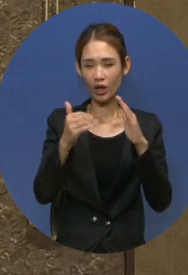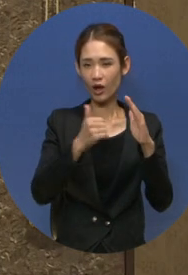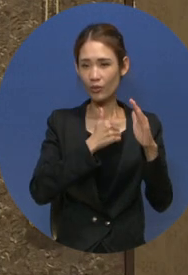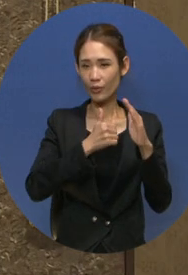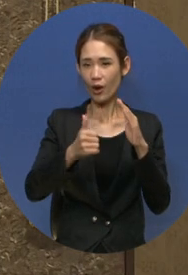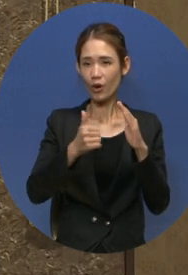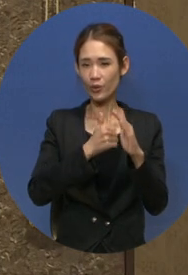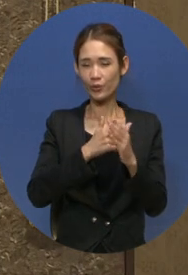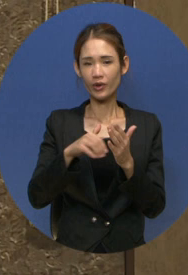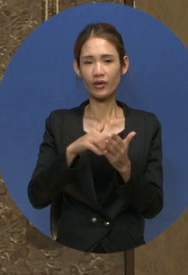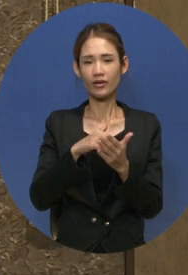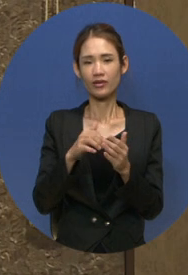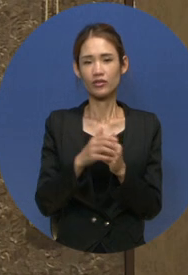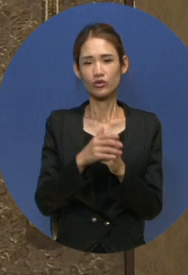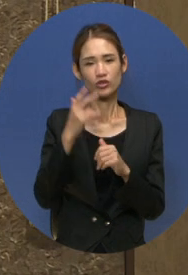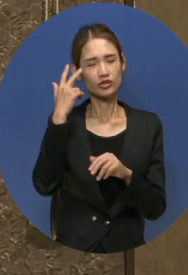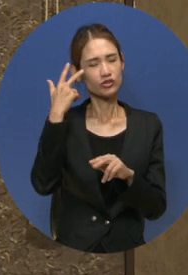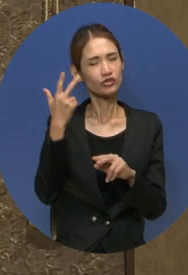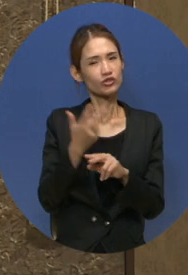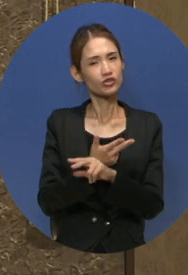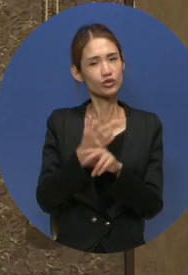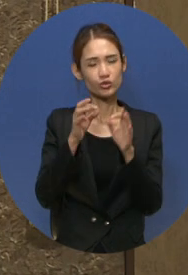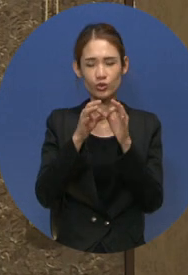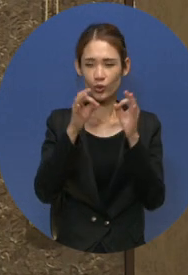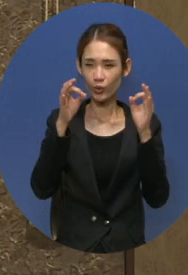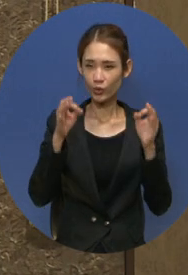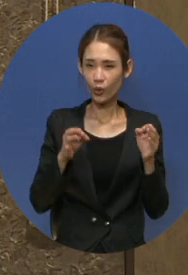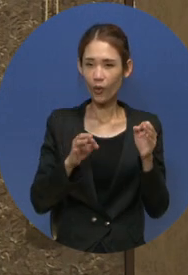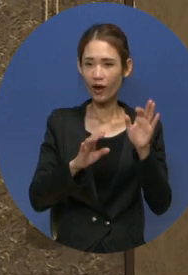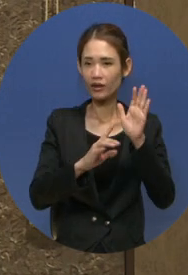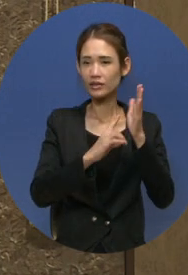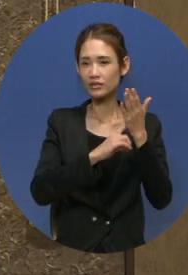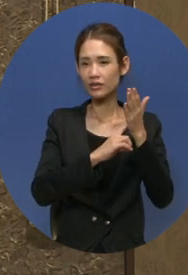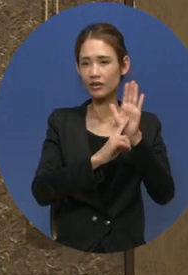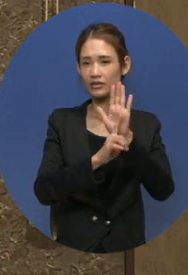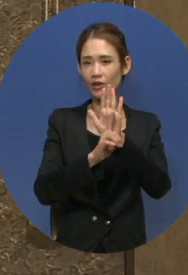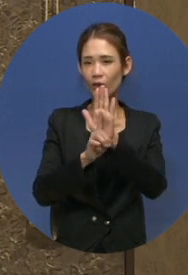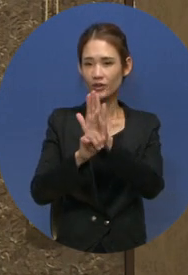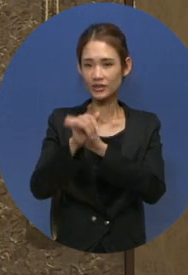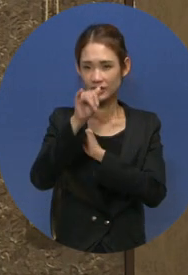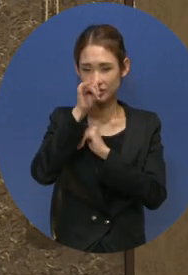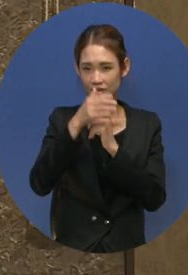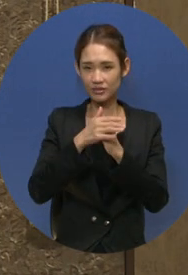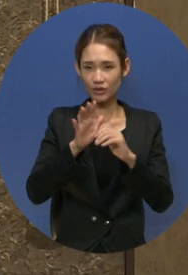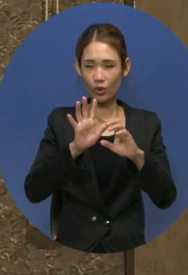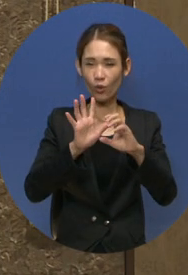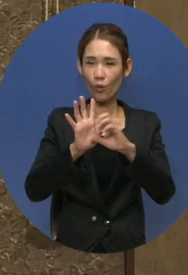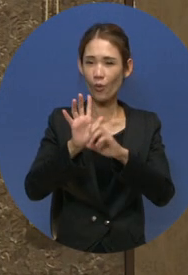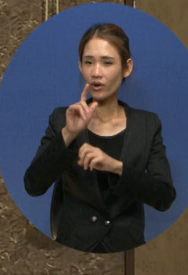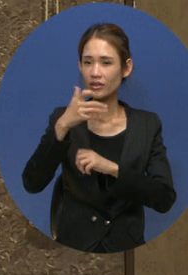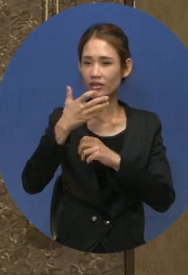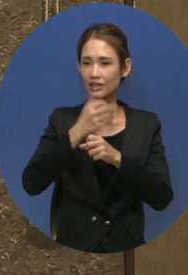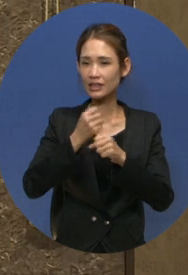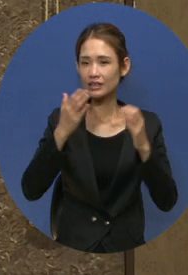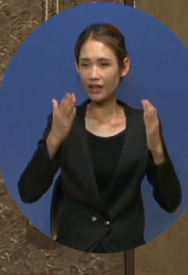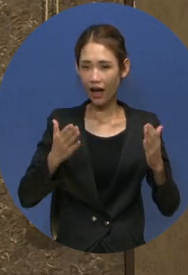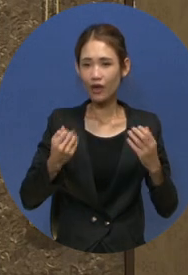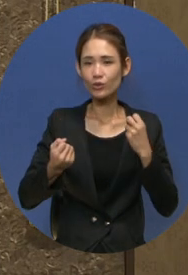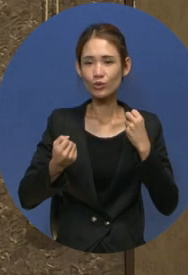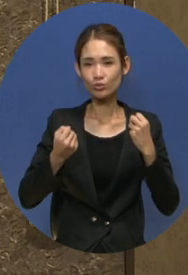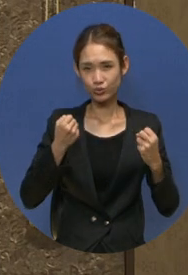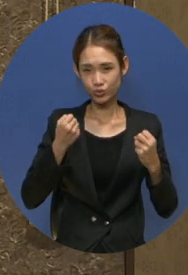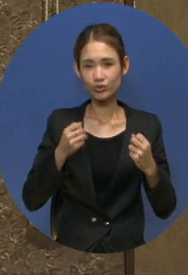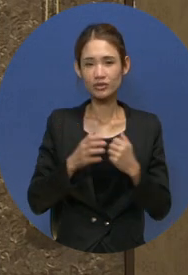방문객들이 다녀가셨어요. 저희가 일주일 전시를 했고, 지금 또 코로나 기간인데도 불구하고, 그러니까요. 이 코로나